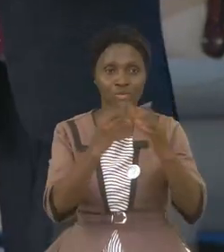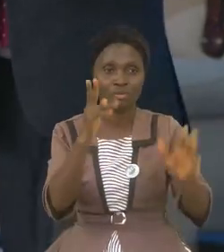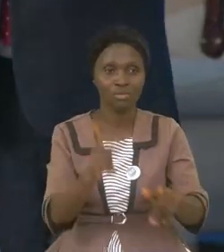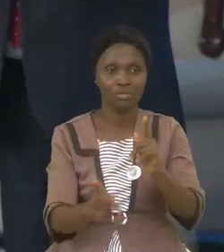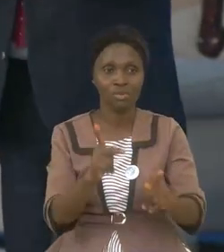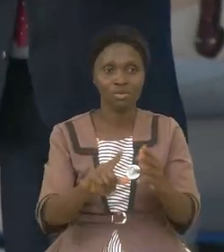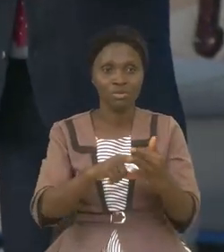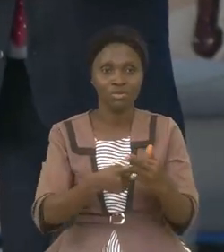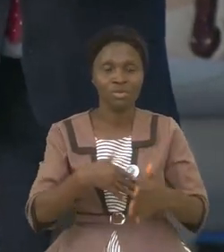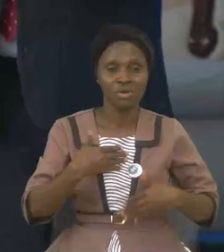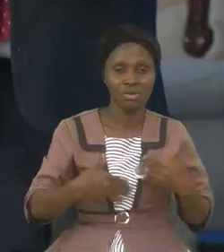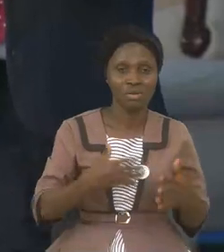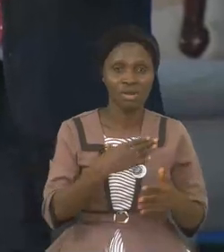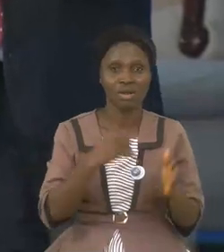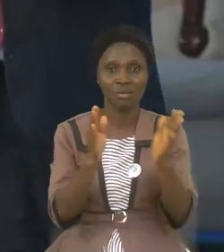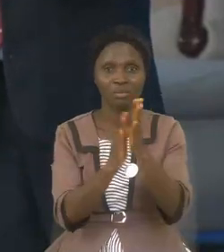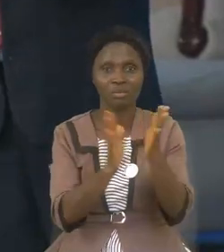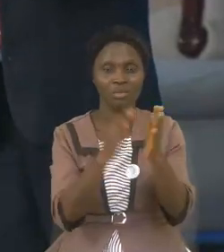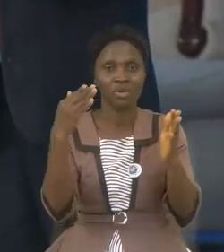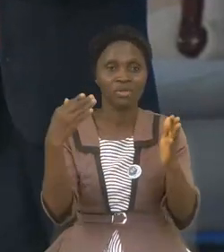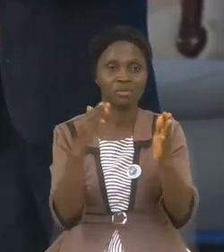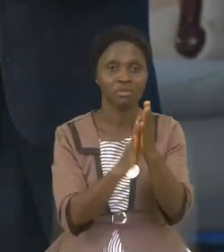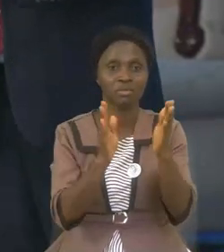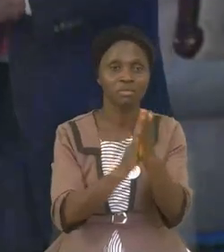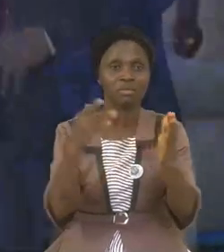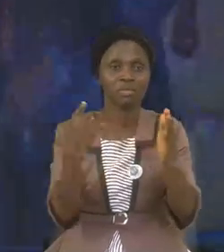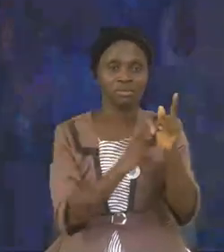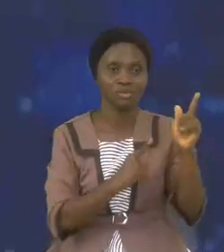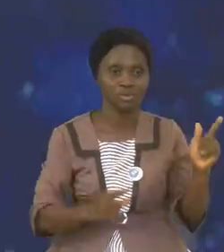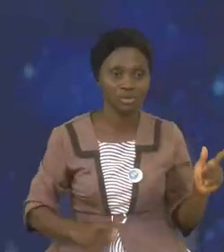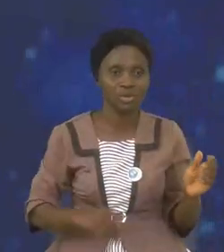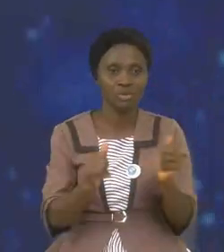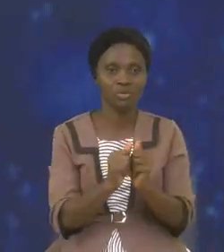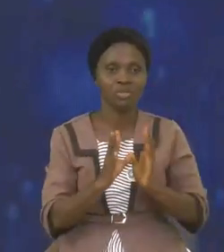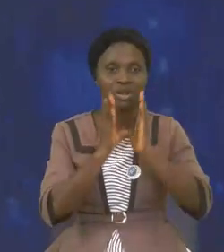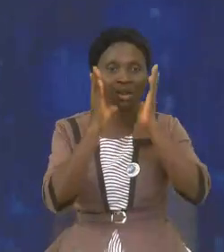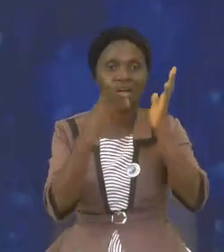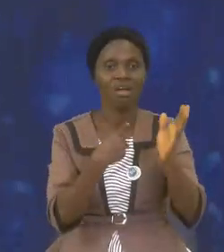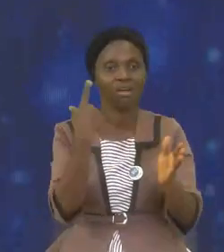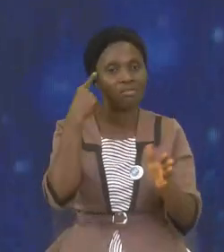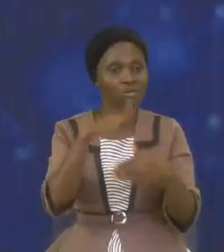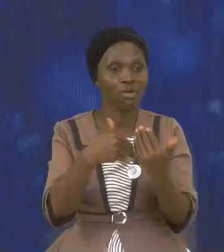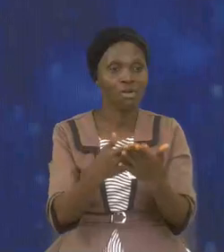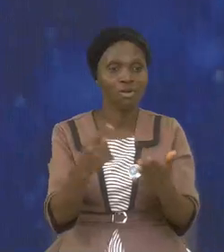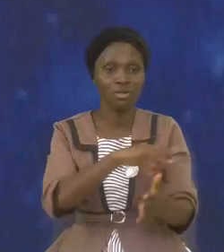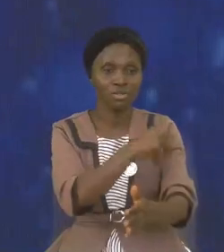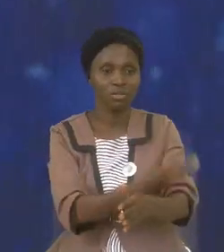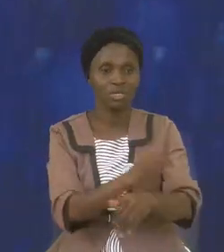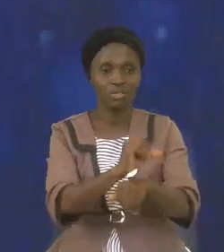disciples, saisie de joie, se mit à louer Dieu à haute